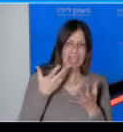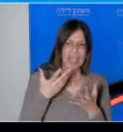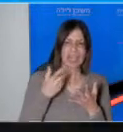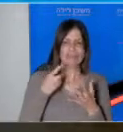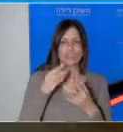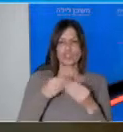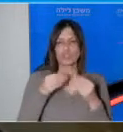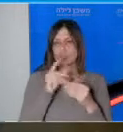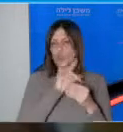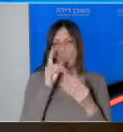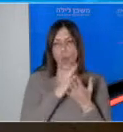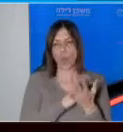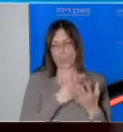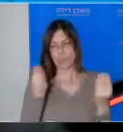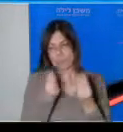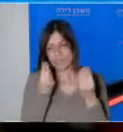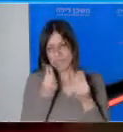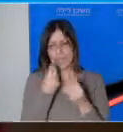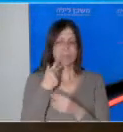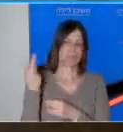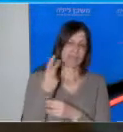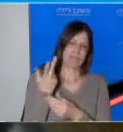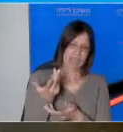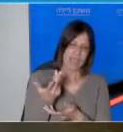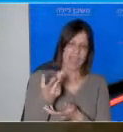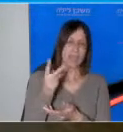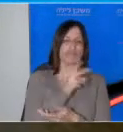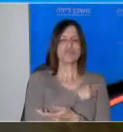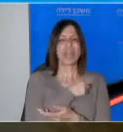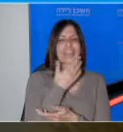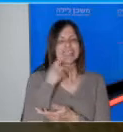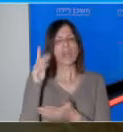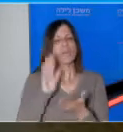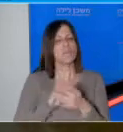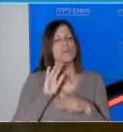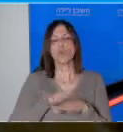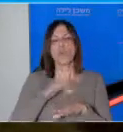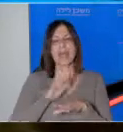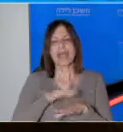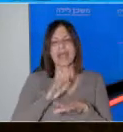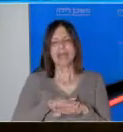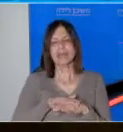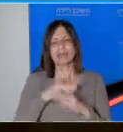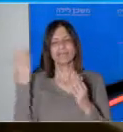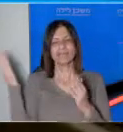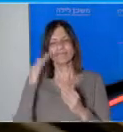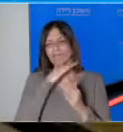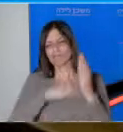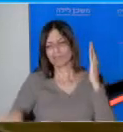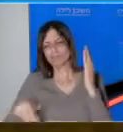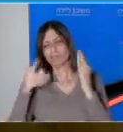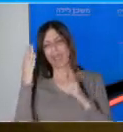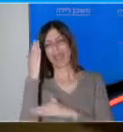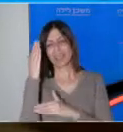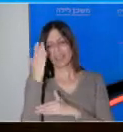באמצעים? בוודאי היא הנותנת. נו, תשמע, משטרת ישראל היא מומחית בלכרות את הענף שעליו היא יושבת. אתן